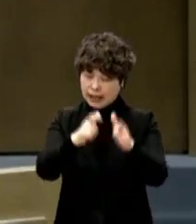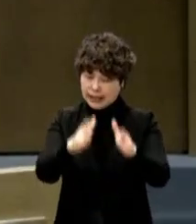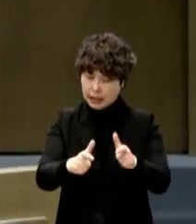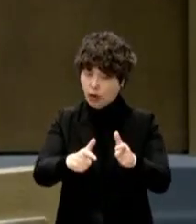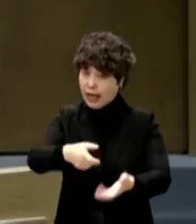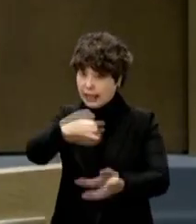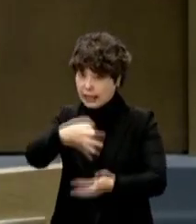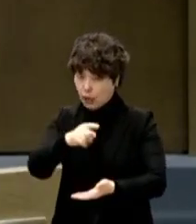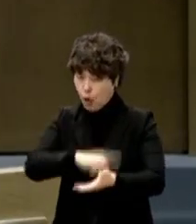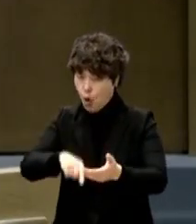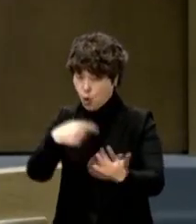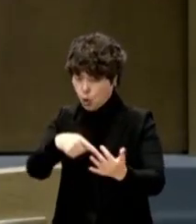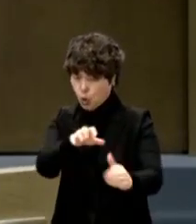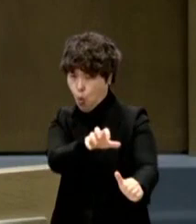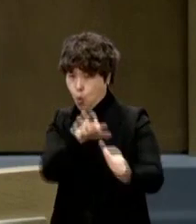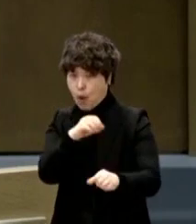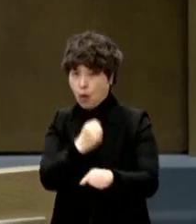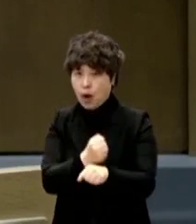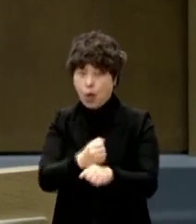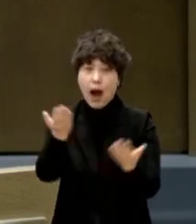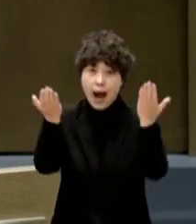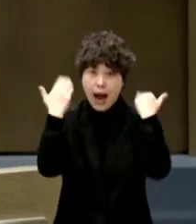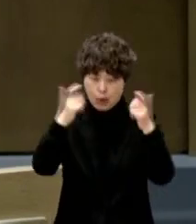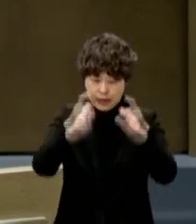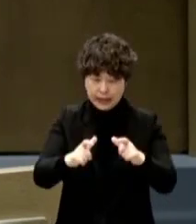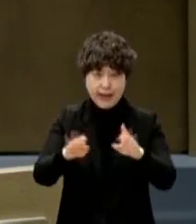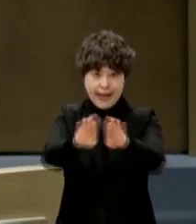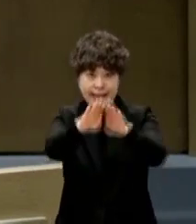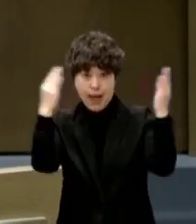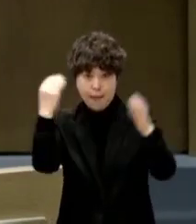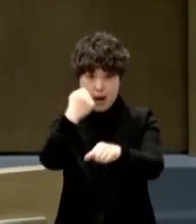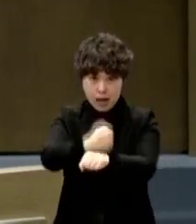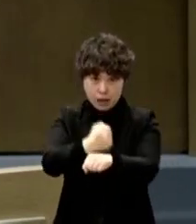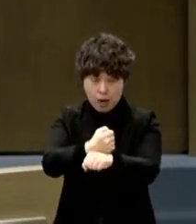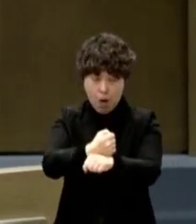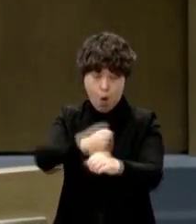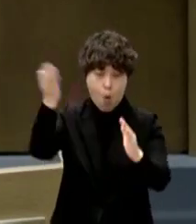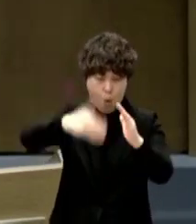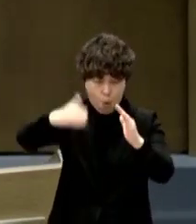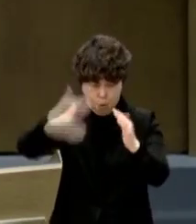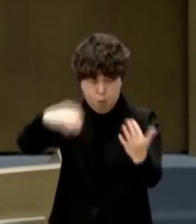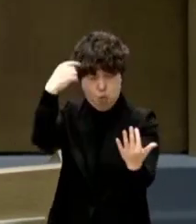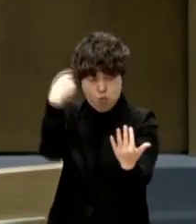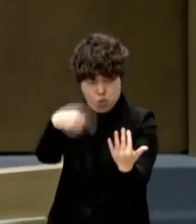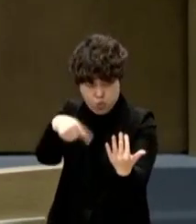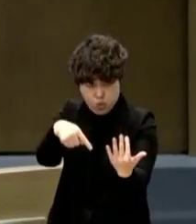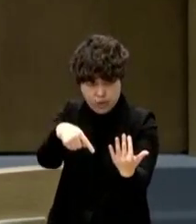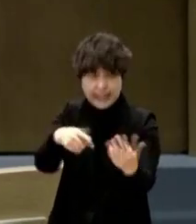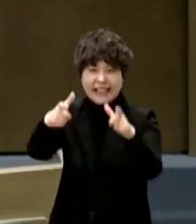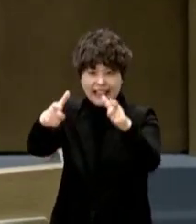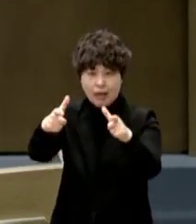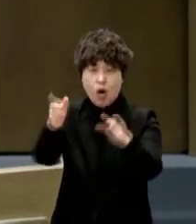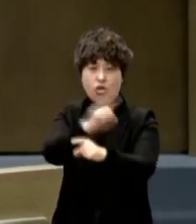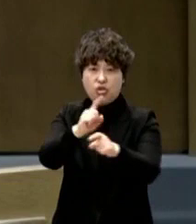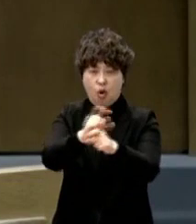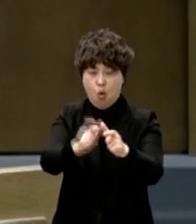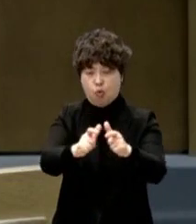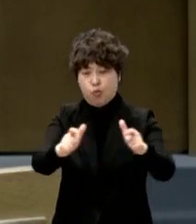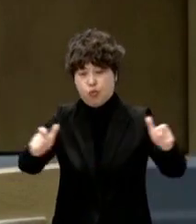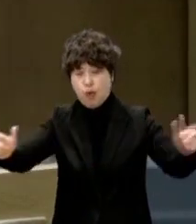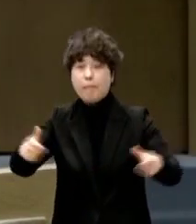자원을 교육적으로 활용하고 학교를 지역에 개방함으로써 공교육의 영역을 지역으로 확장해